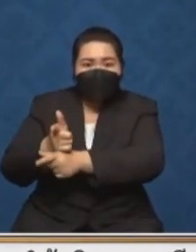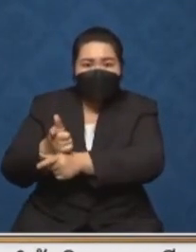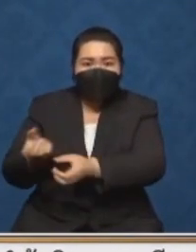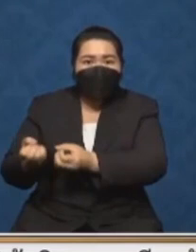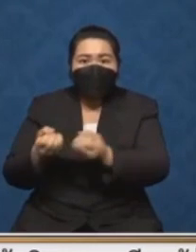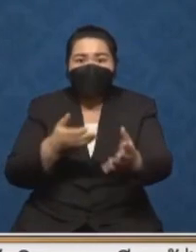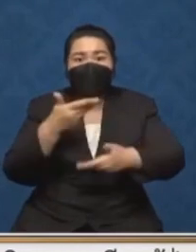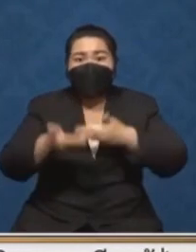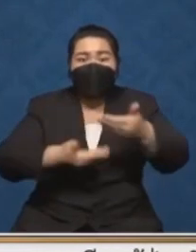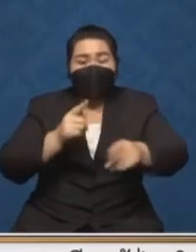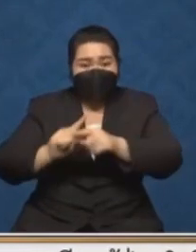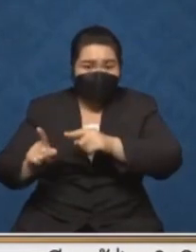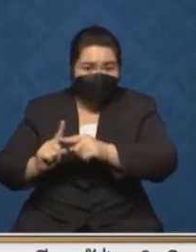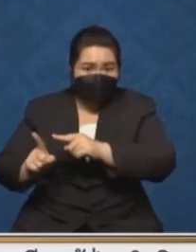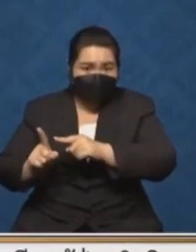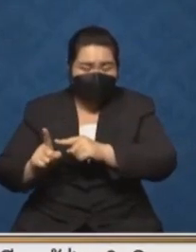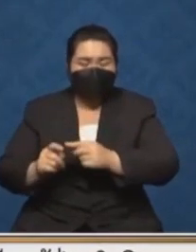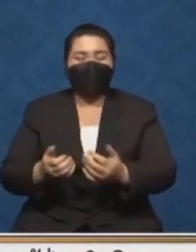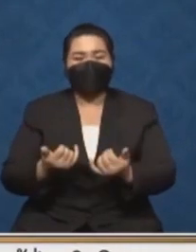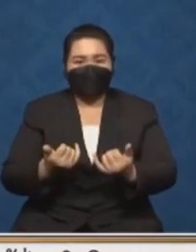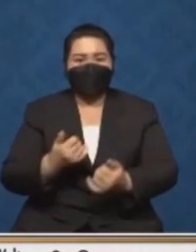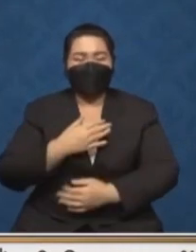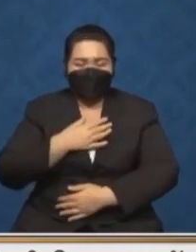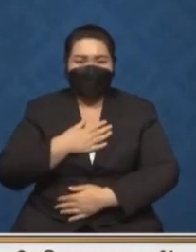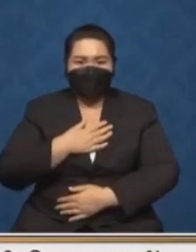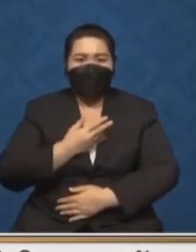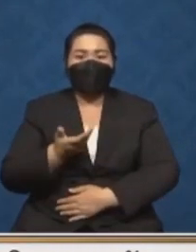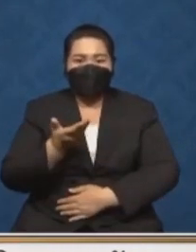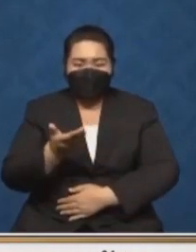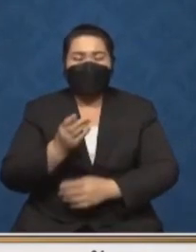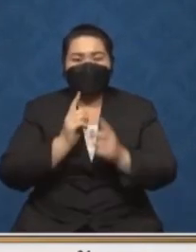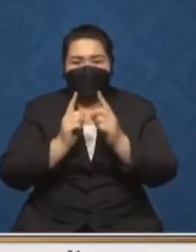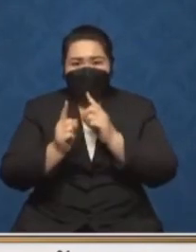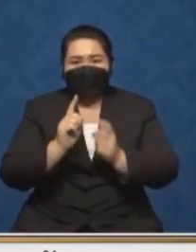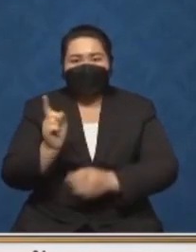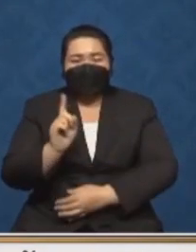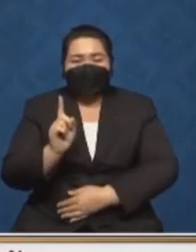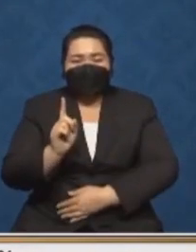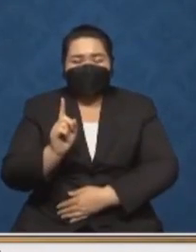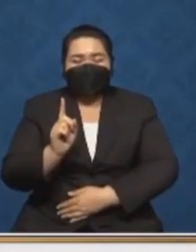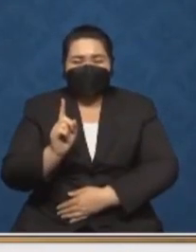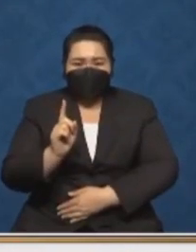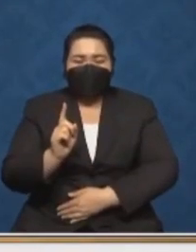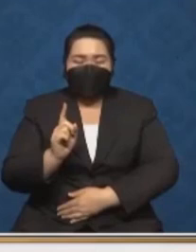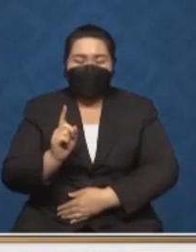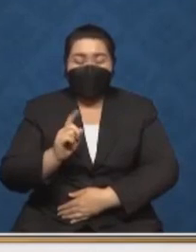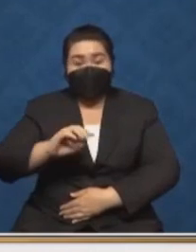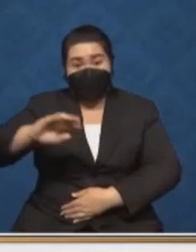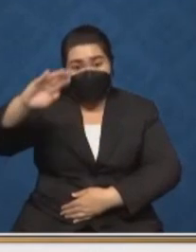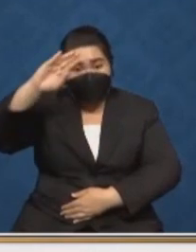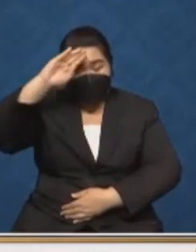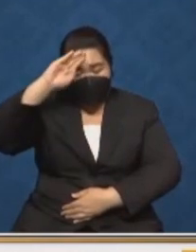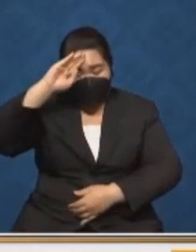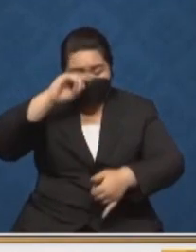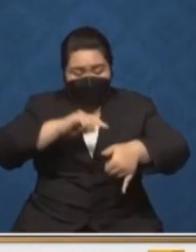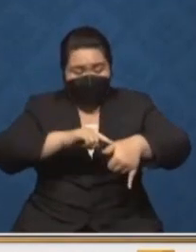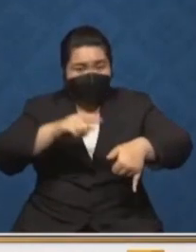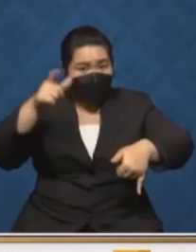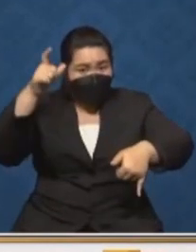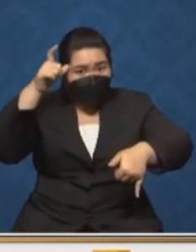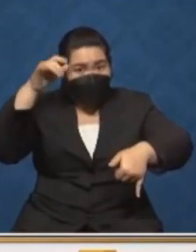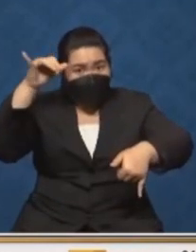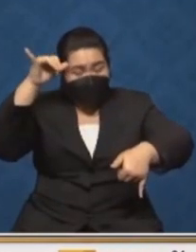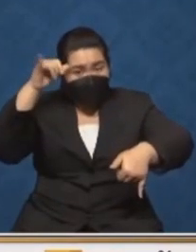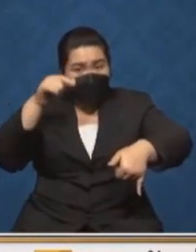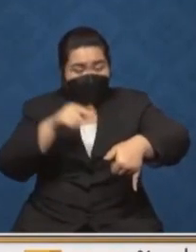ดันั้น ผมจึงต้องขอกบเรีนว่า โลกลำบีสกิน ที่